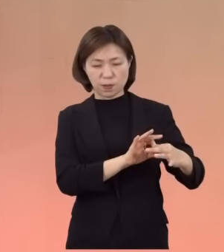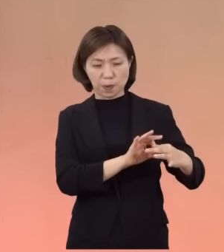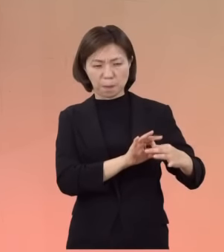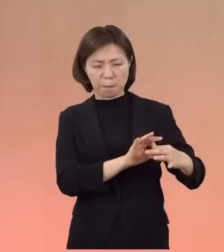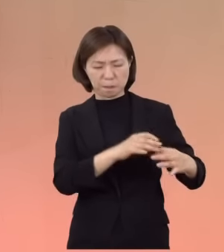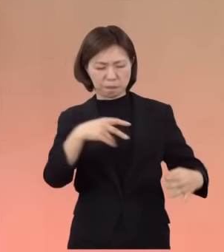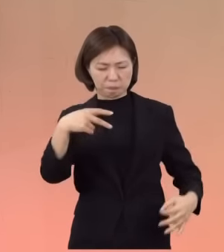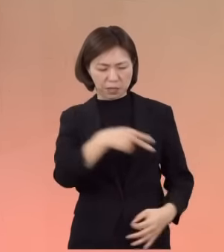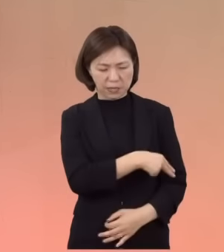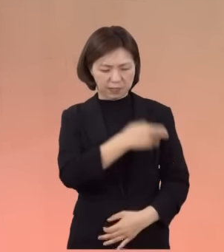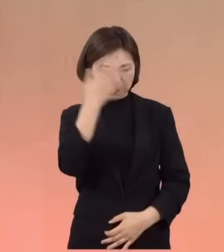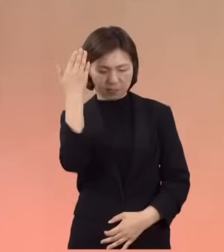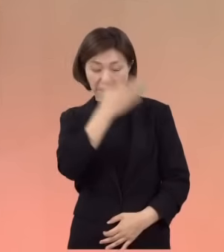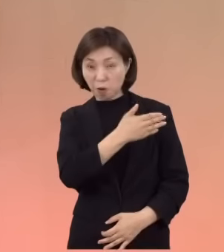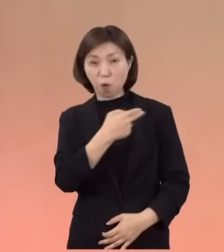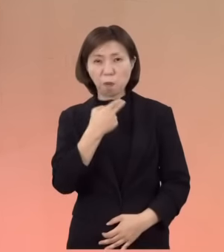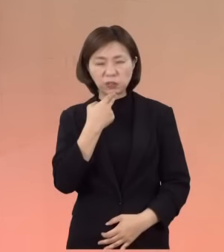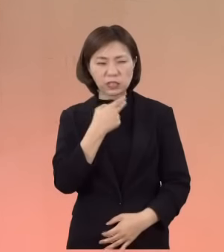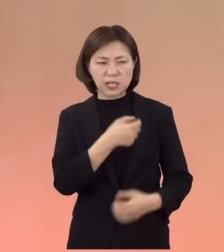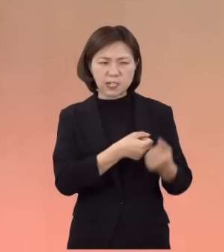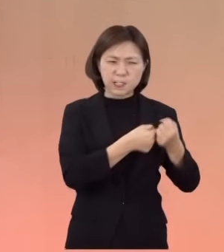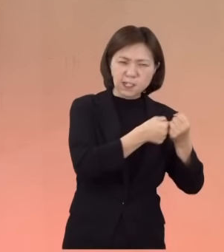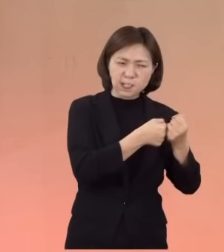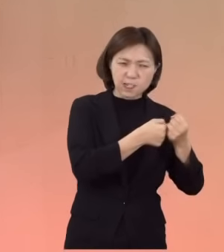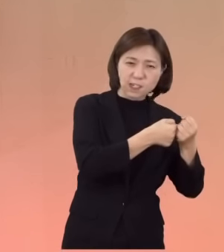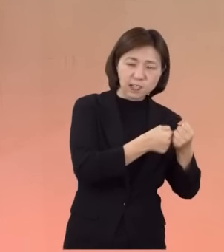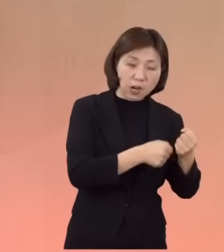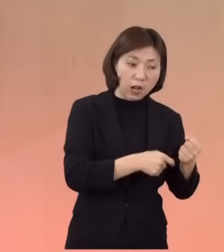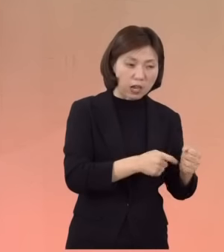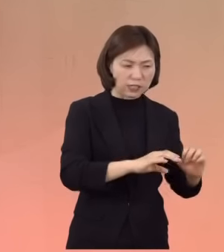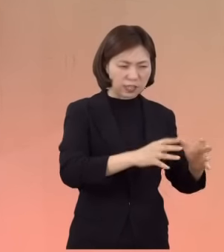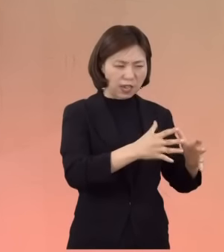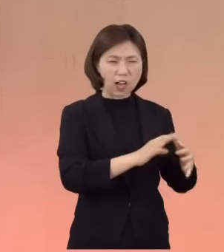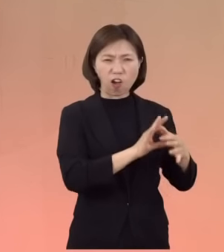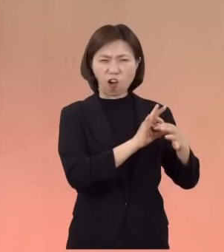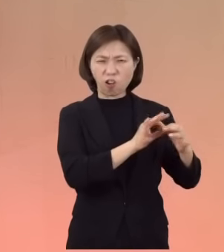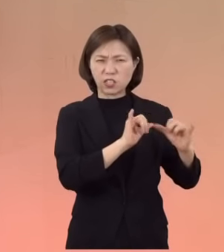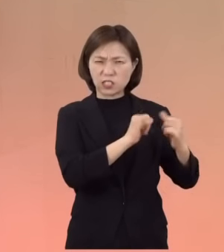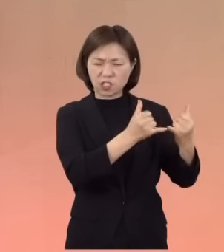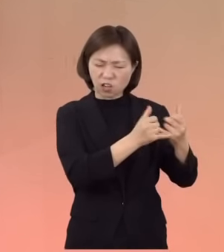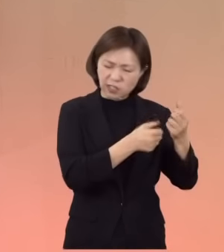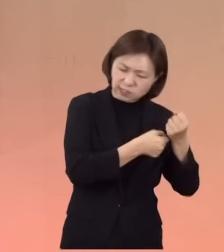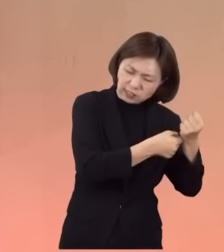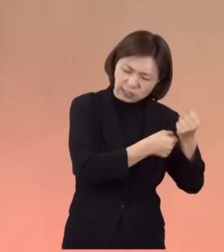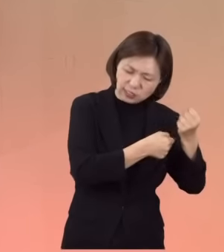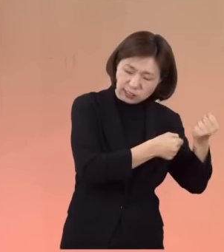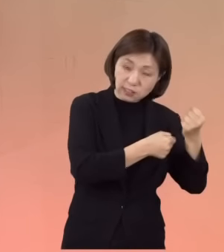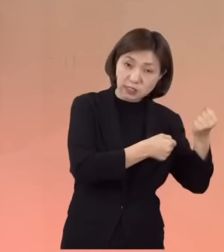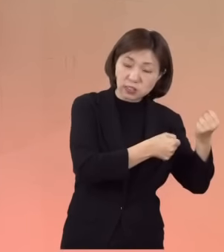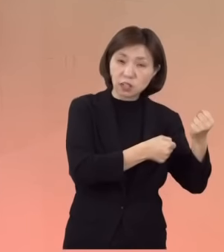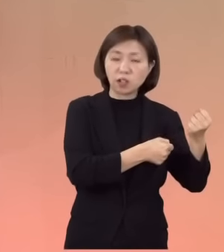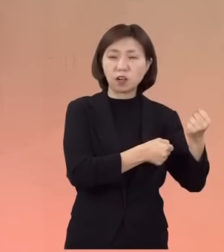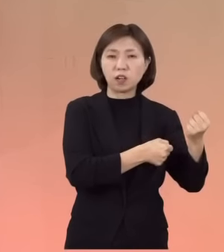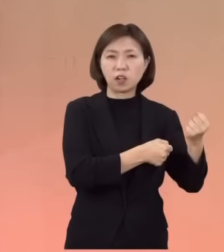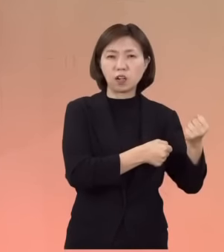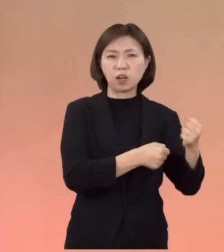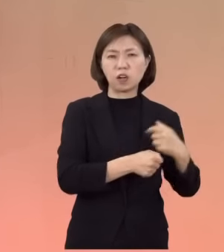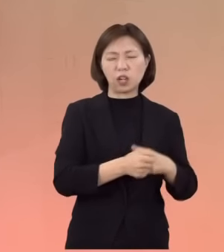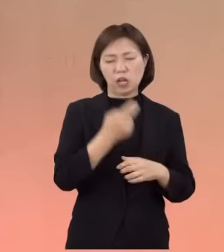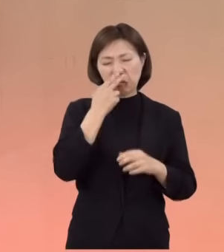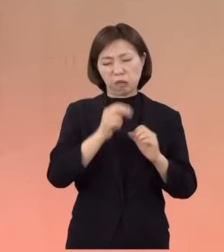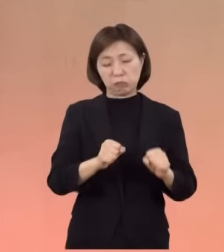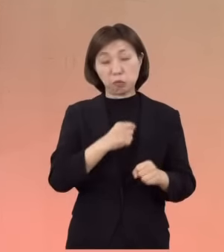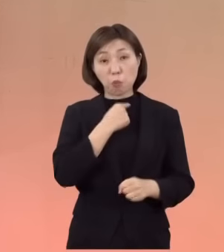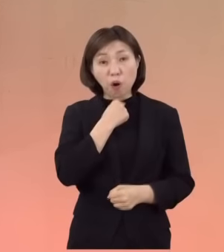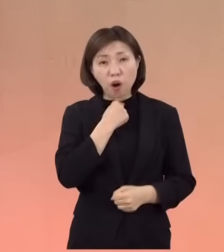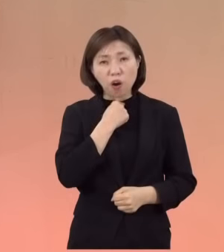못하고 낫기만 바란다면 병이 호전되지 못하는 경우 립 없이